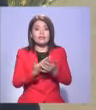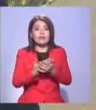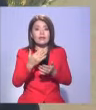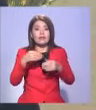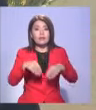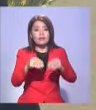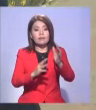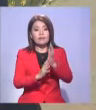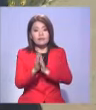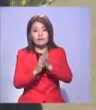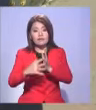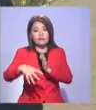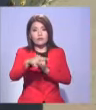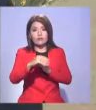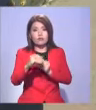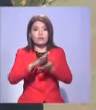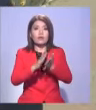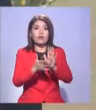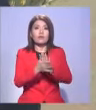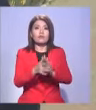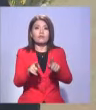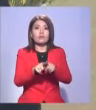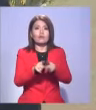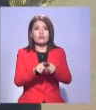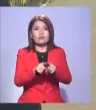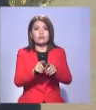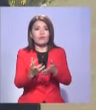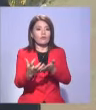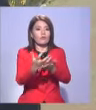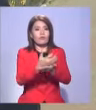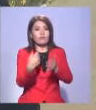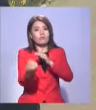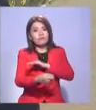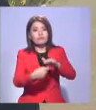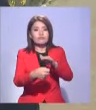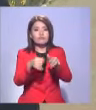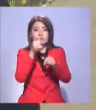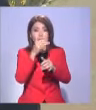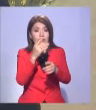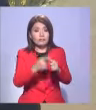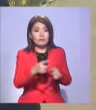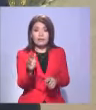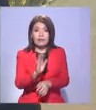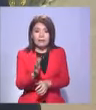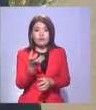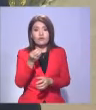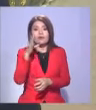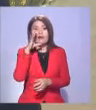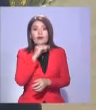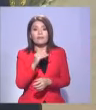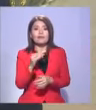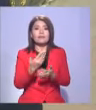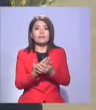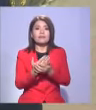Асықтың жағдайы ондай жаңағы орылмай қалатындай жағдай емес. Бізде әлі астық асвал дейді ғой,